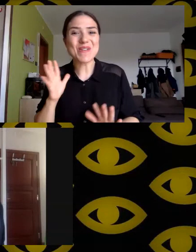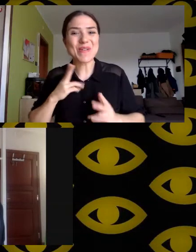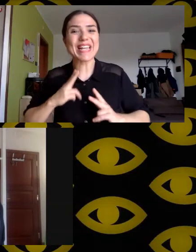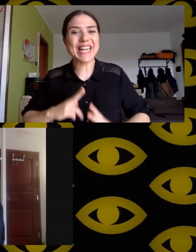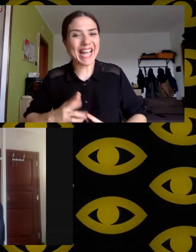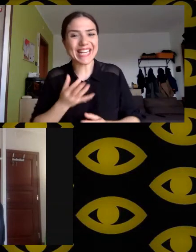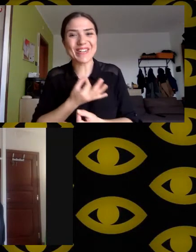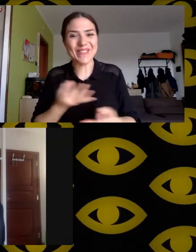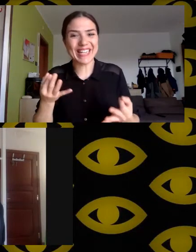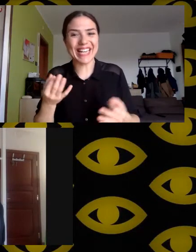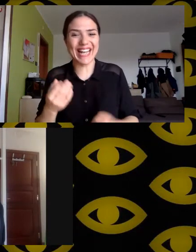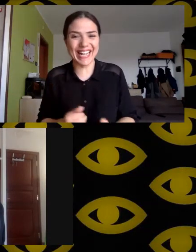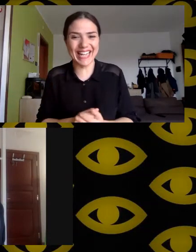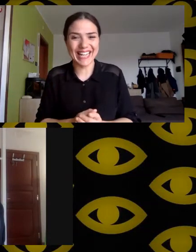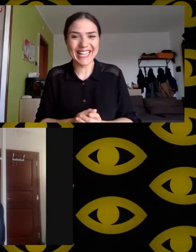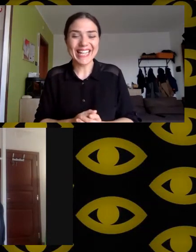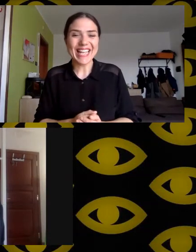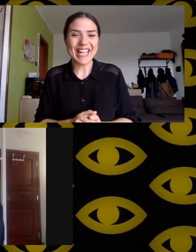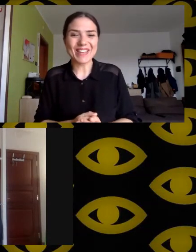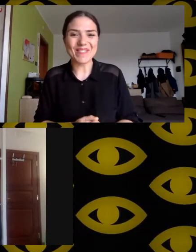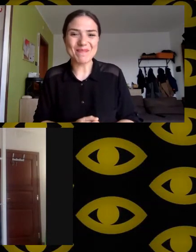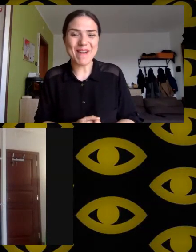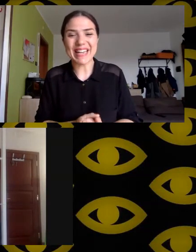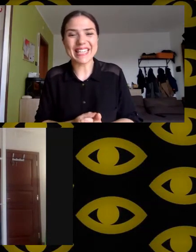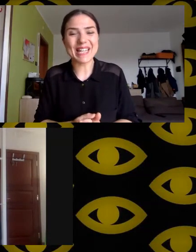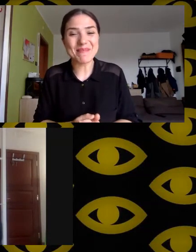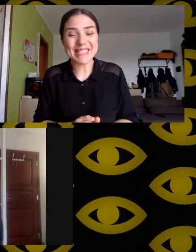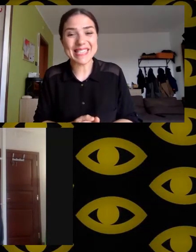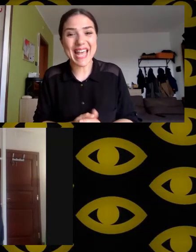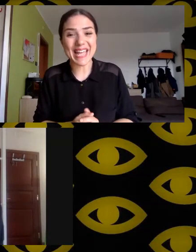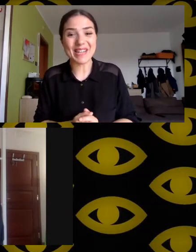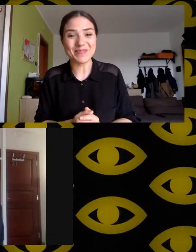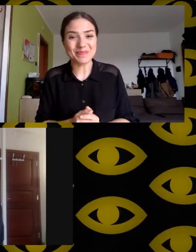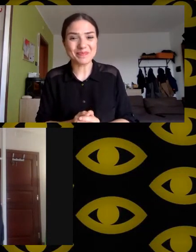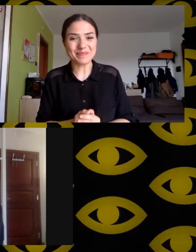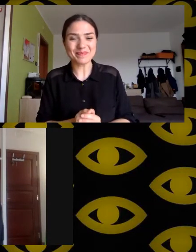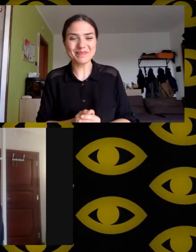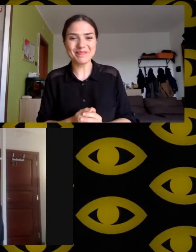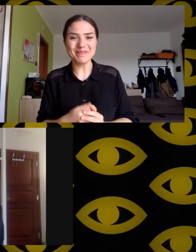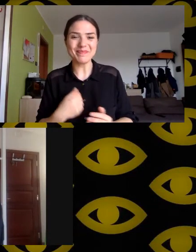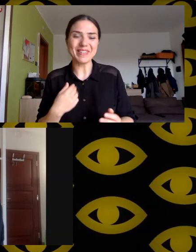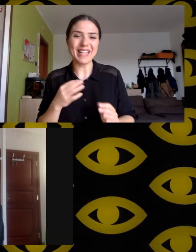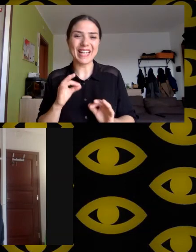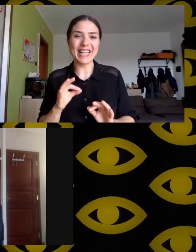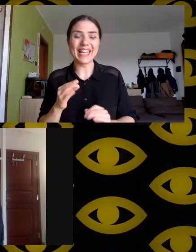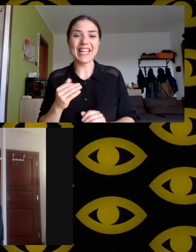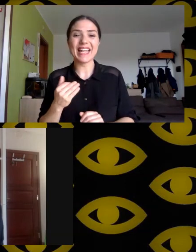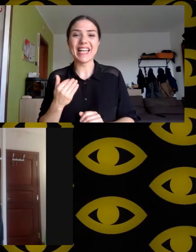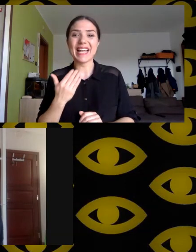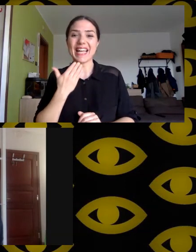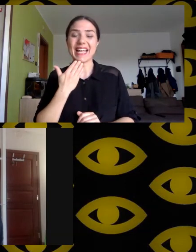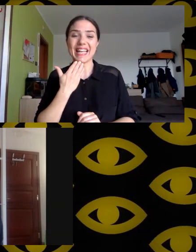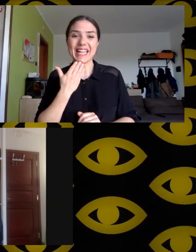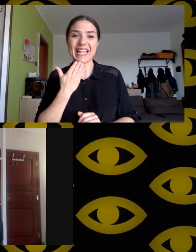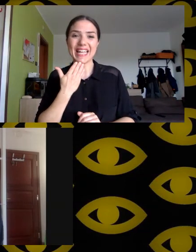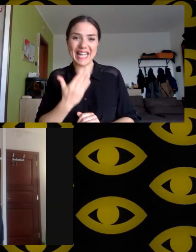Ragazzi. No, tranquilla. Fa parte del mestiere. E allora grazie di